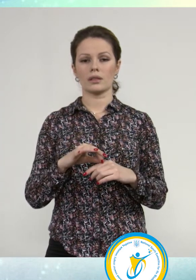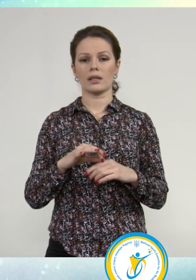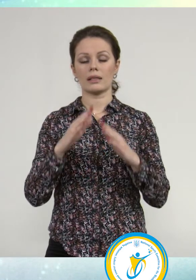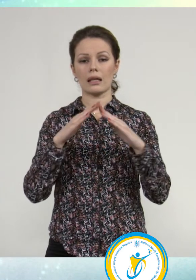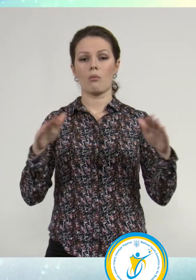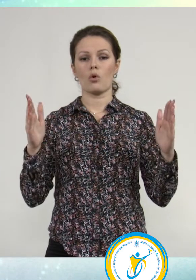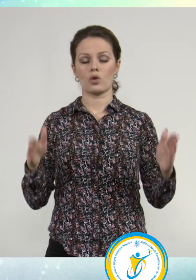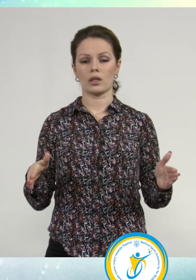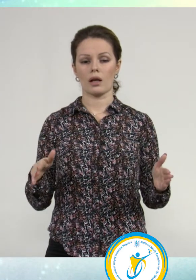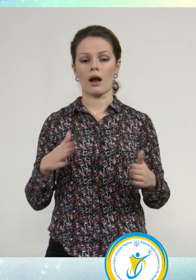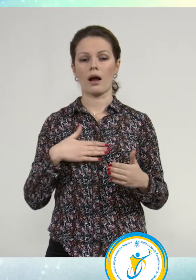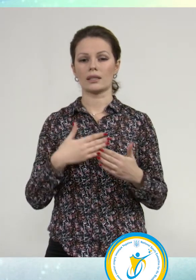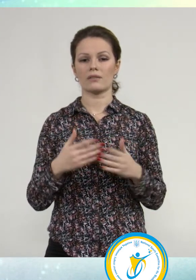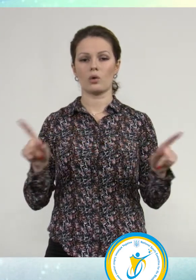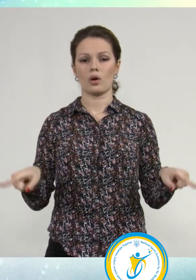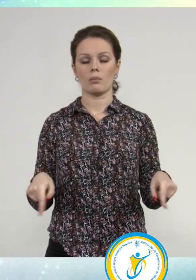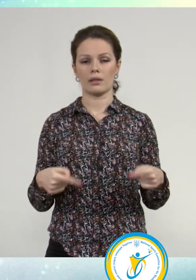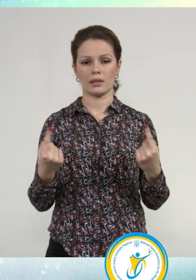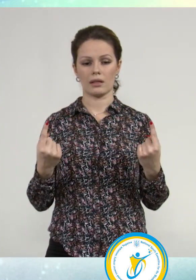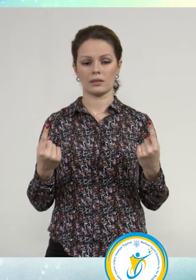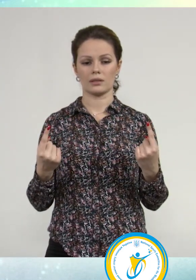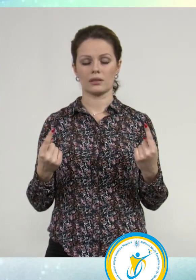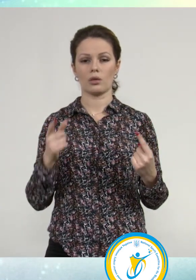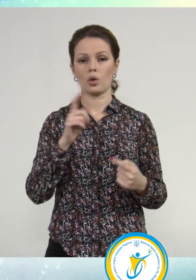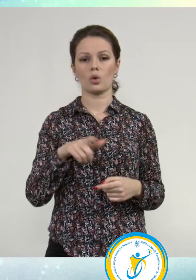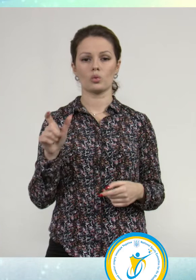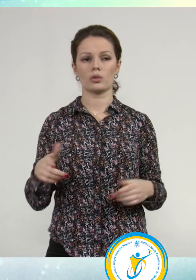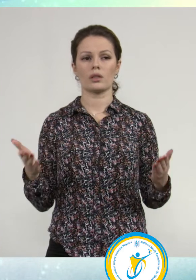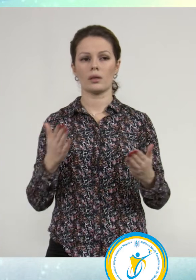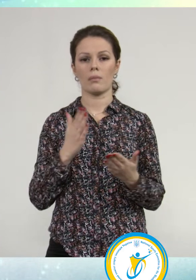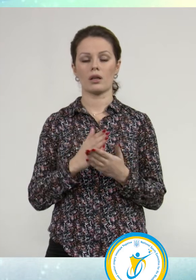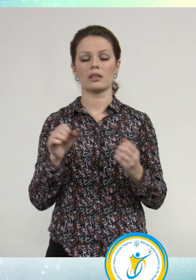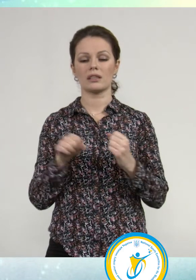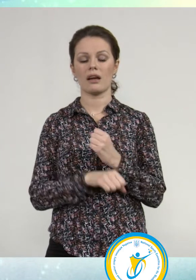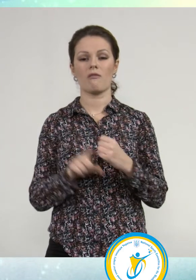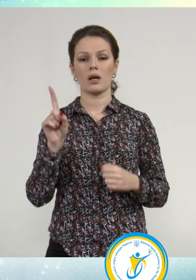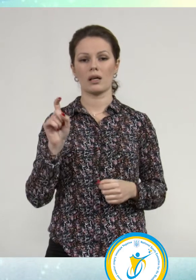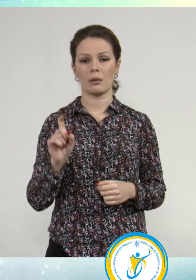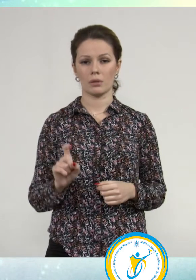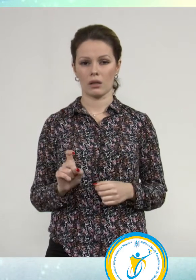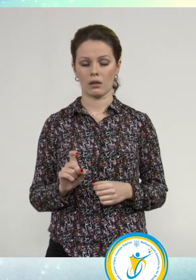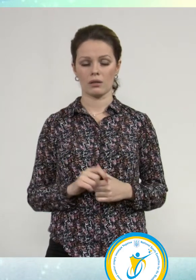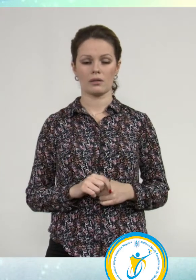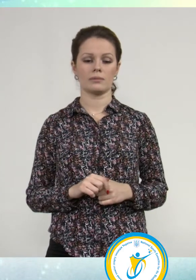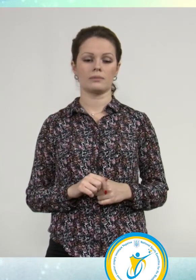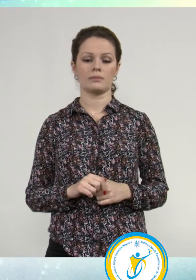проходять табори активної реабілітації. Люди, які мають травми хребта,